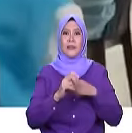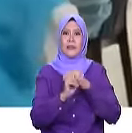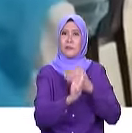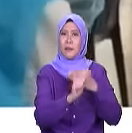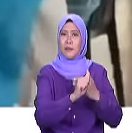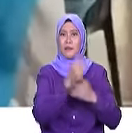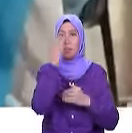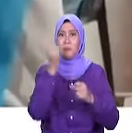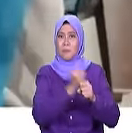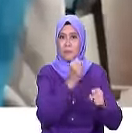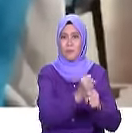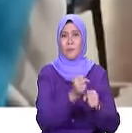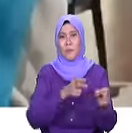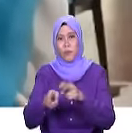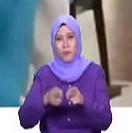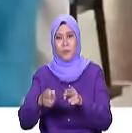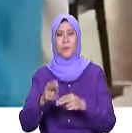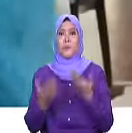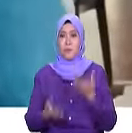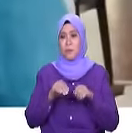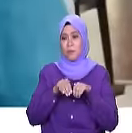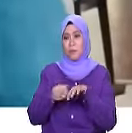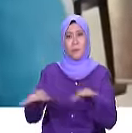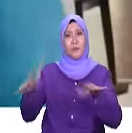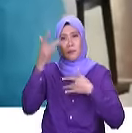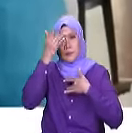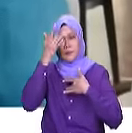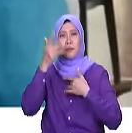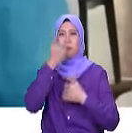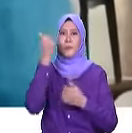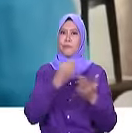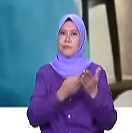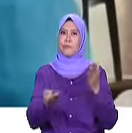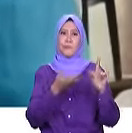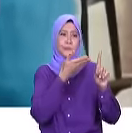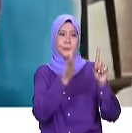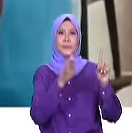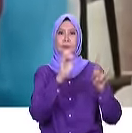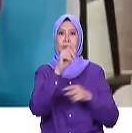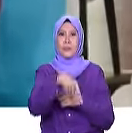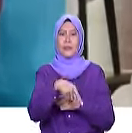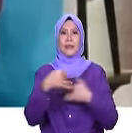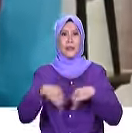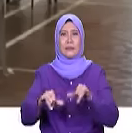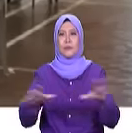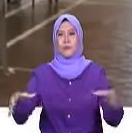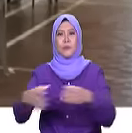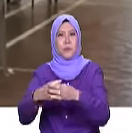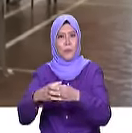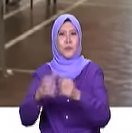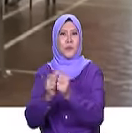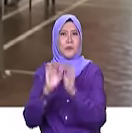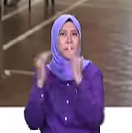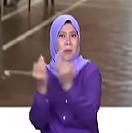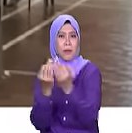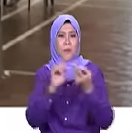kerja dan lain-lain urusan. Jangkitan mungkin disebabkan kegagalan mematuhi SOP dan masih berhimpun bersama keluarga atau